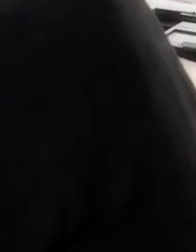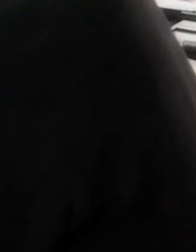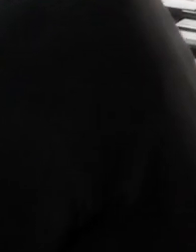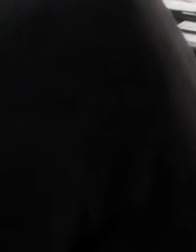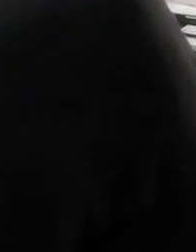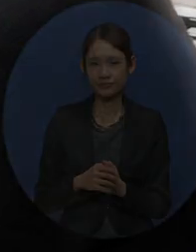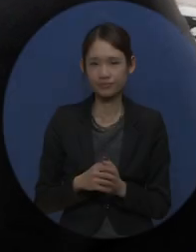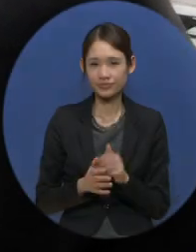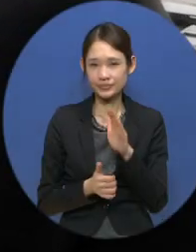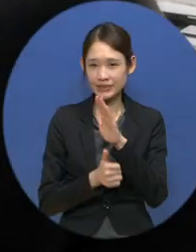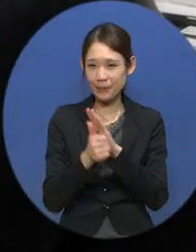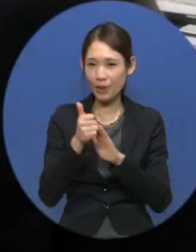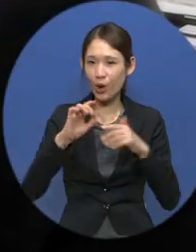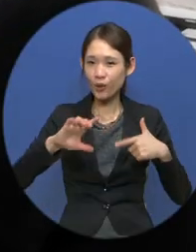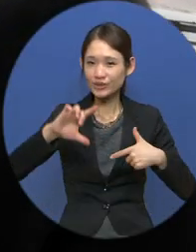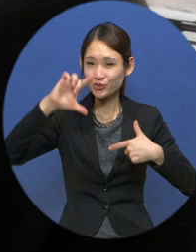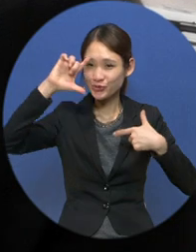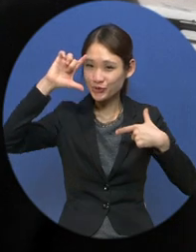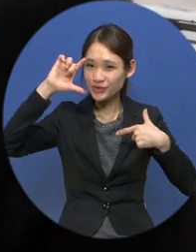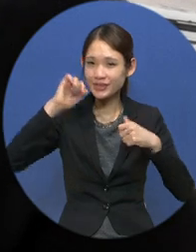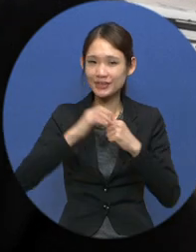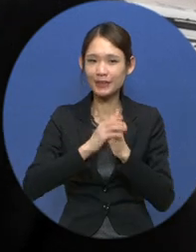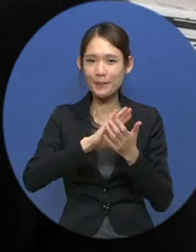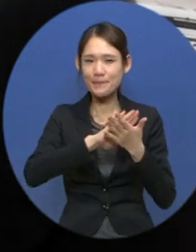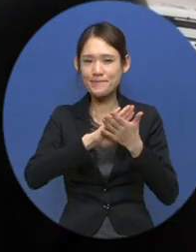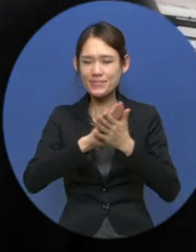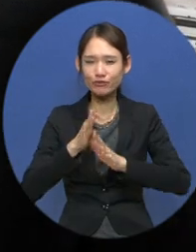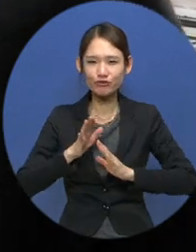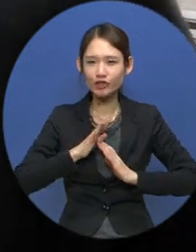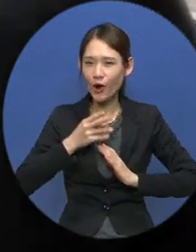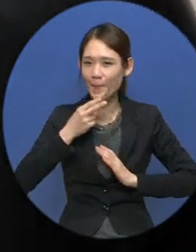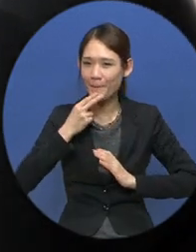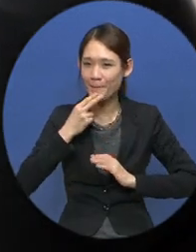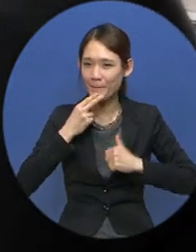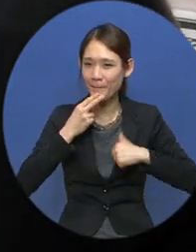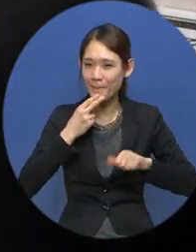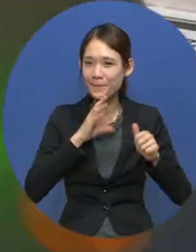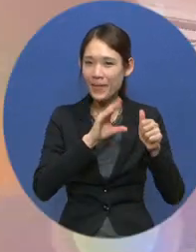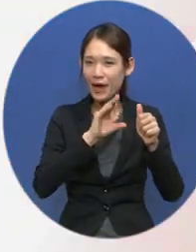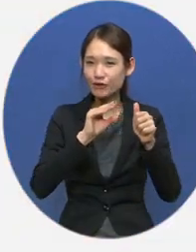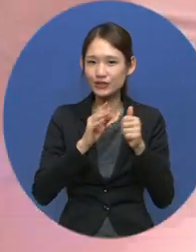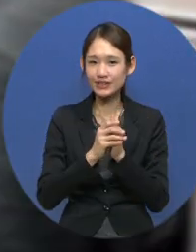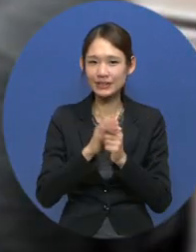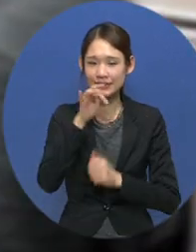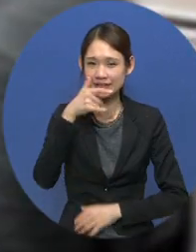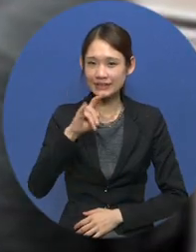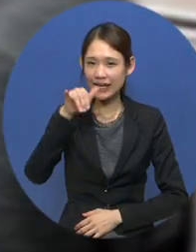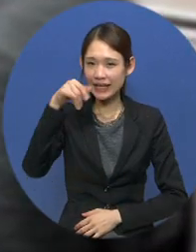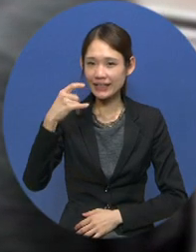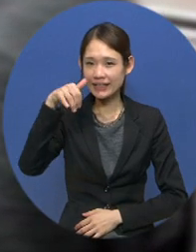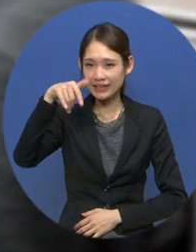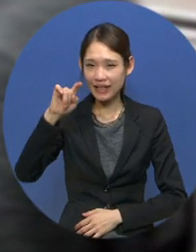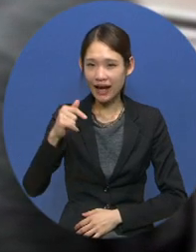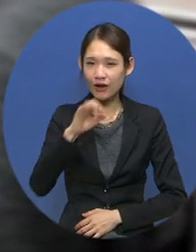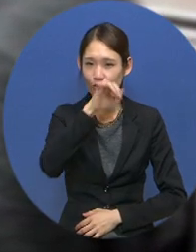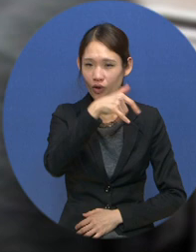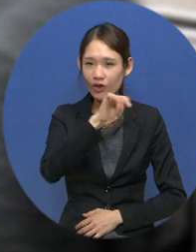희망인 오늘의 주인공, 변신을 두려워하지 않는 배우들, 최희강, 권혁준입니다.